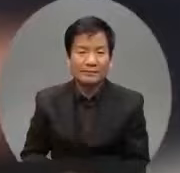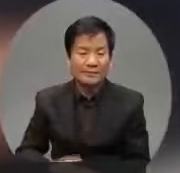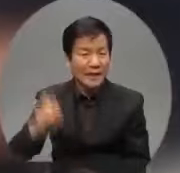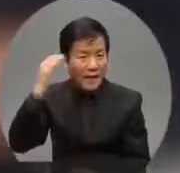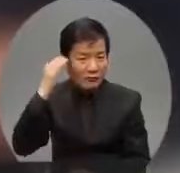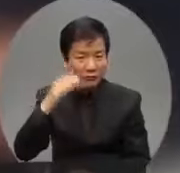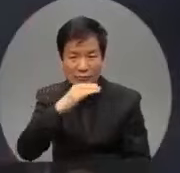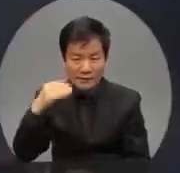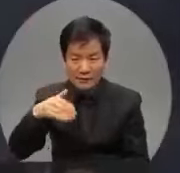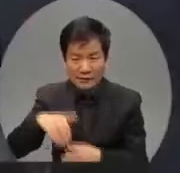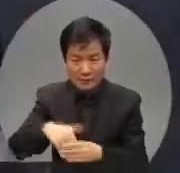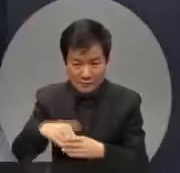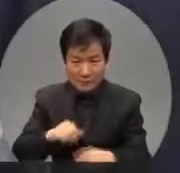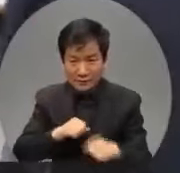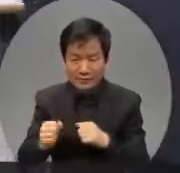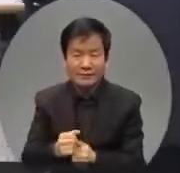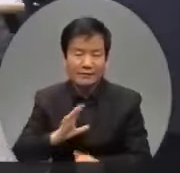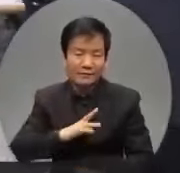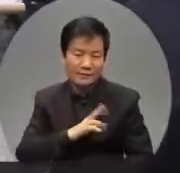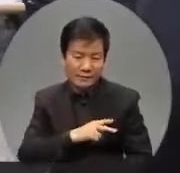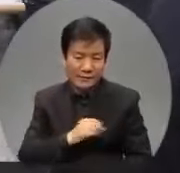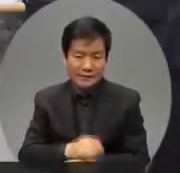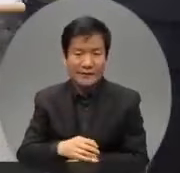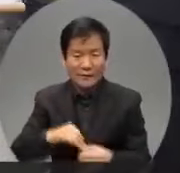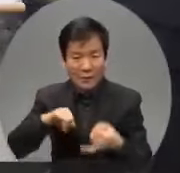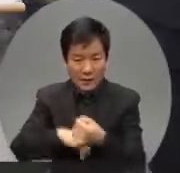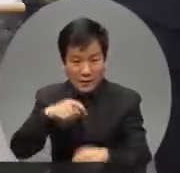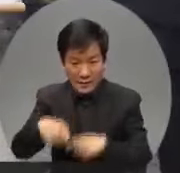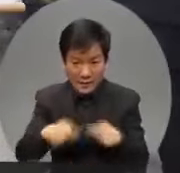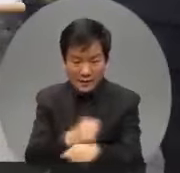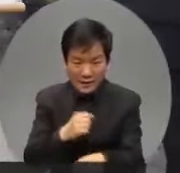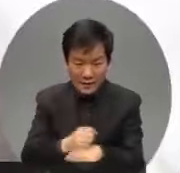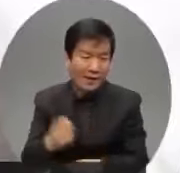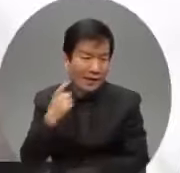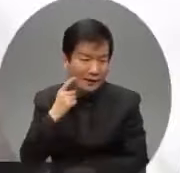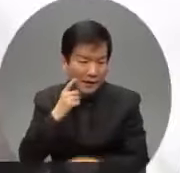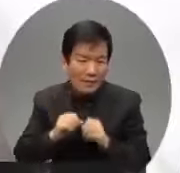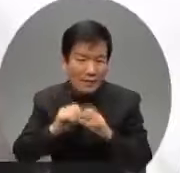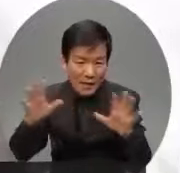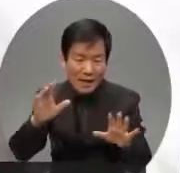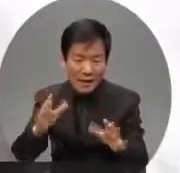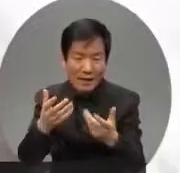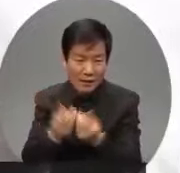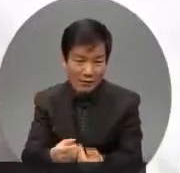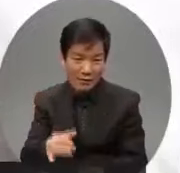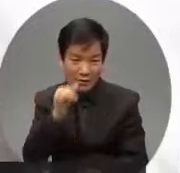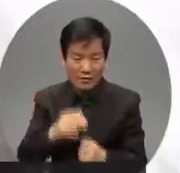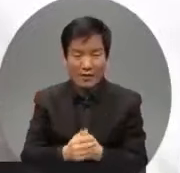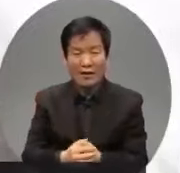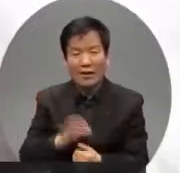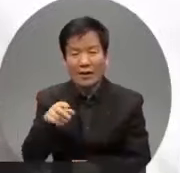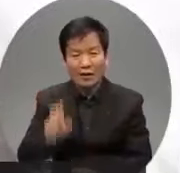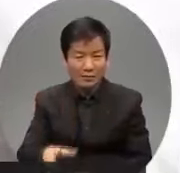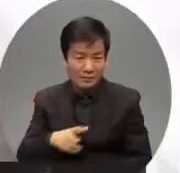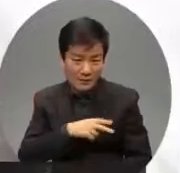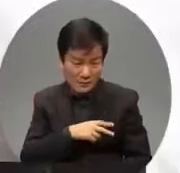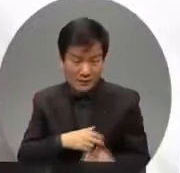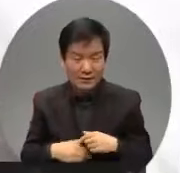매니페스토 실천본부가 발표한 국회의원 공약 이행 결과에 대해 허위 사실을 유포했다는 주장인데 이에 대해 엄 의원